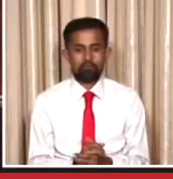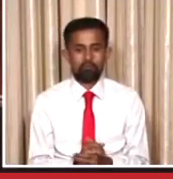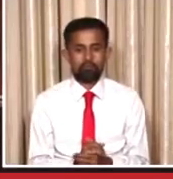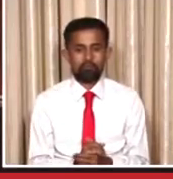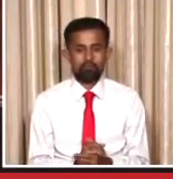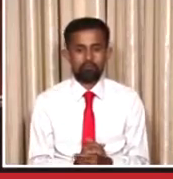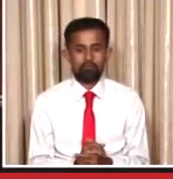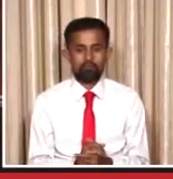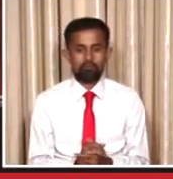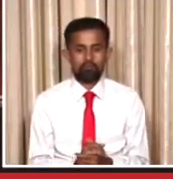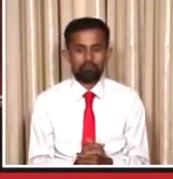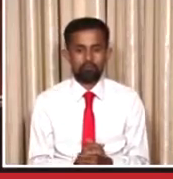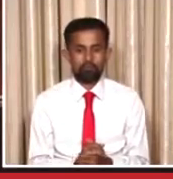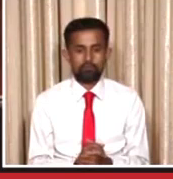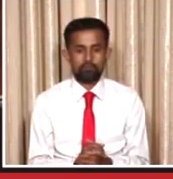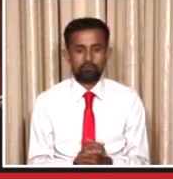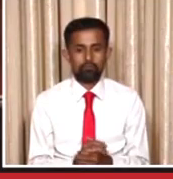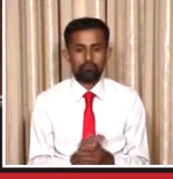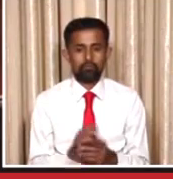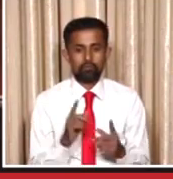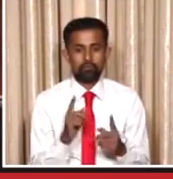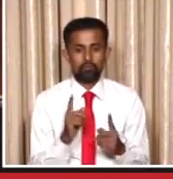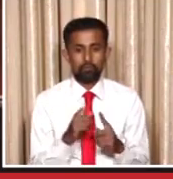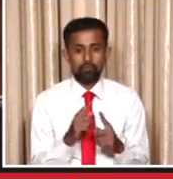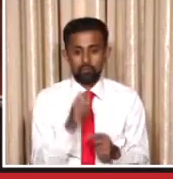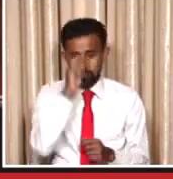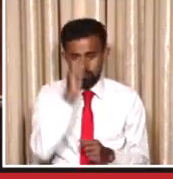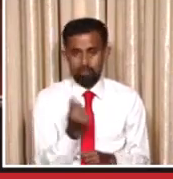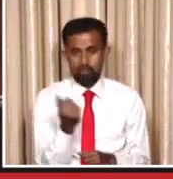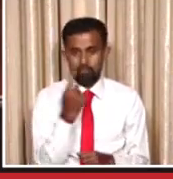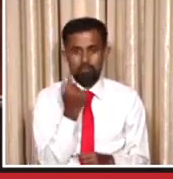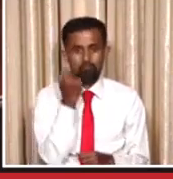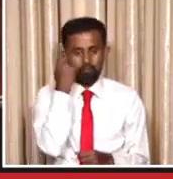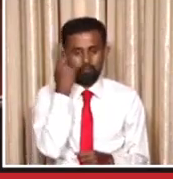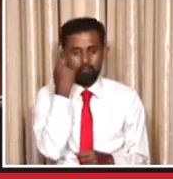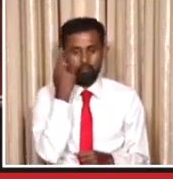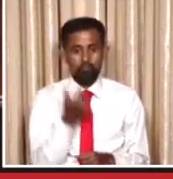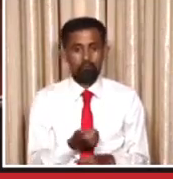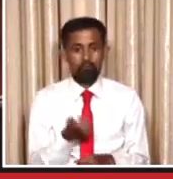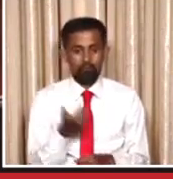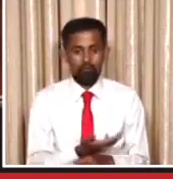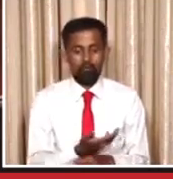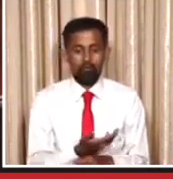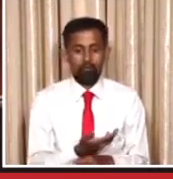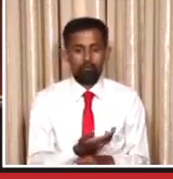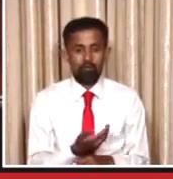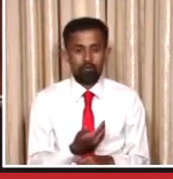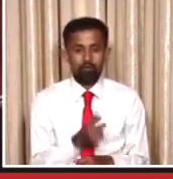எதிரிமான பாராளுமன்ற உறுப்பினர்கள் கொண்டு வந்திருக்கின்ற இந்த பிரேரணை காலத்துக்கு தேவையான ஒன்றாக இருக்கிறது.